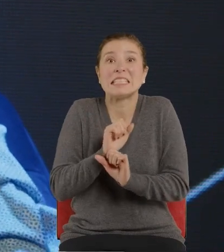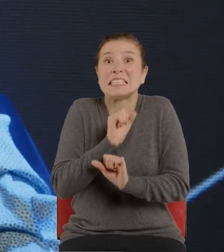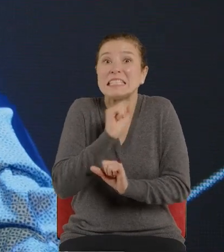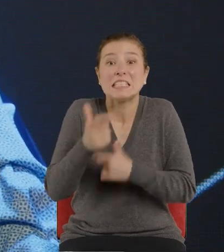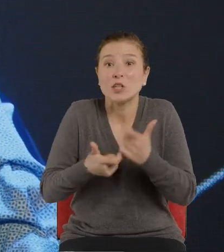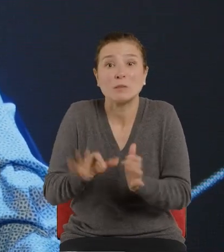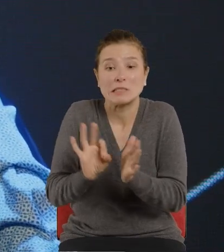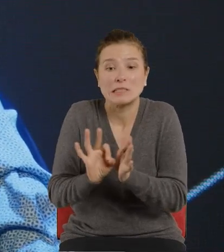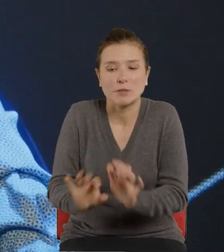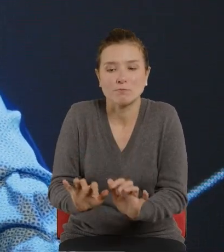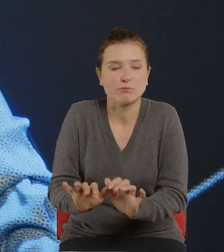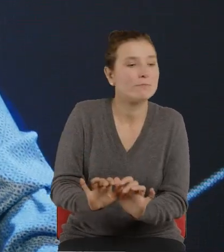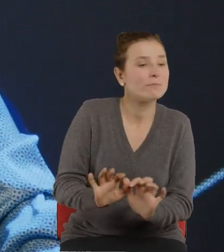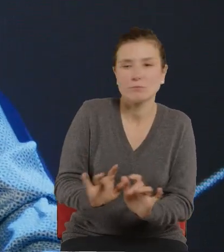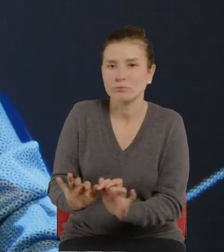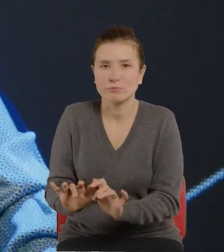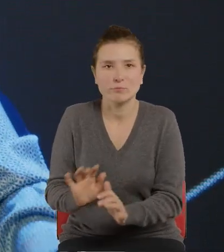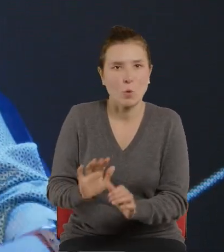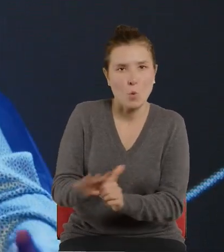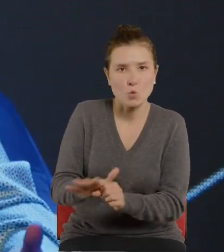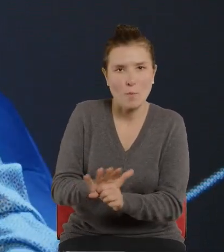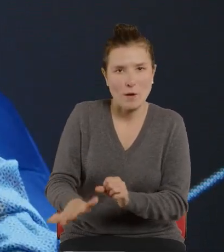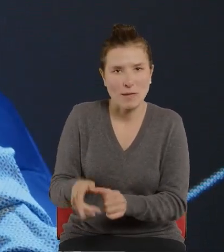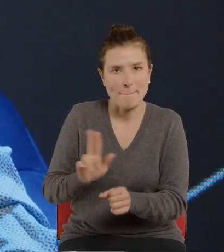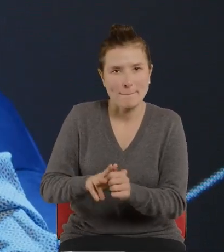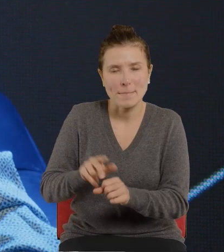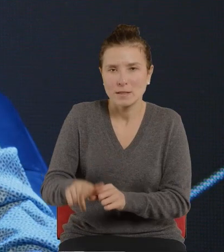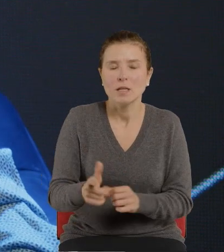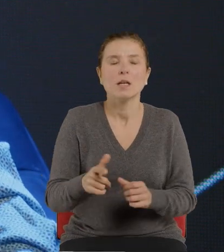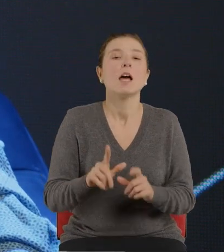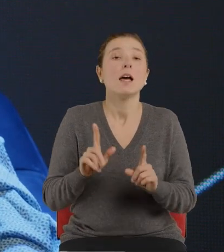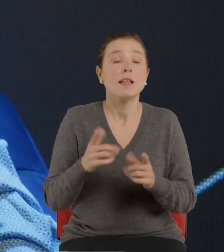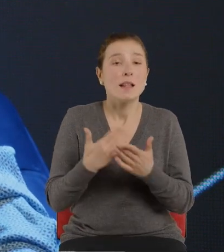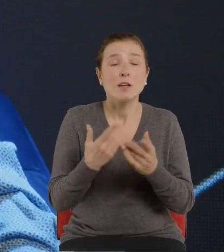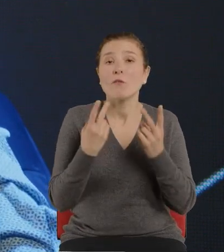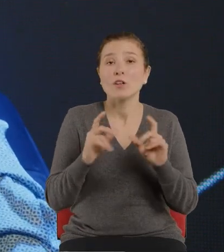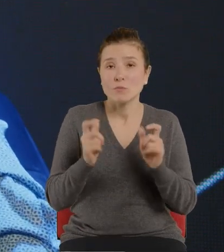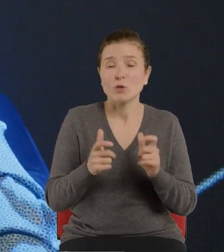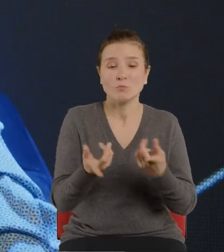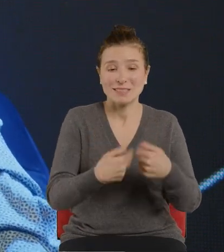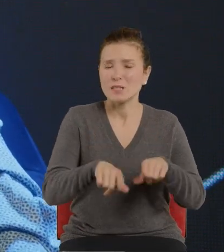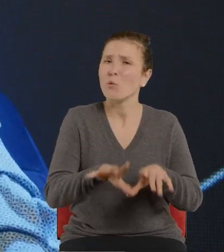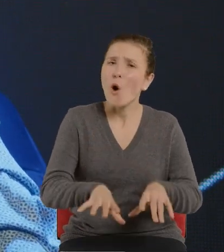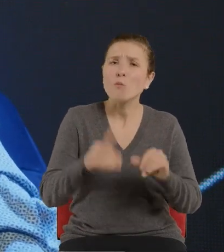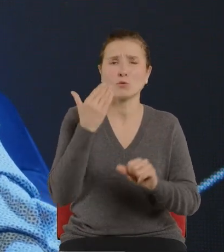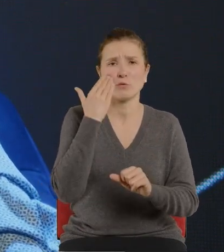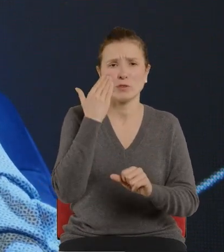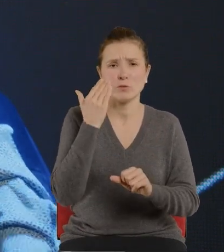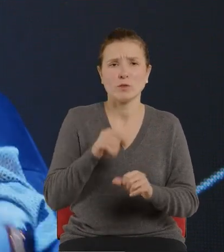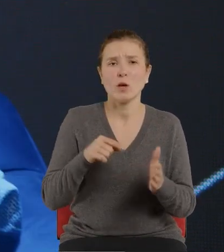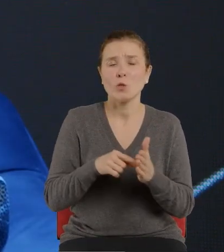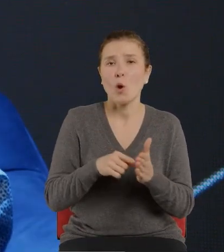bardzo rzadkie jednostki. Stąd też bardzo ważne jest, żeby zespół od samego początku wiedział, że to